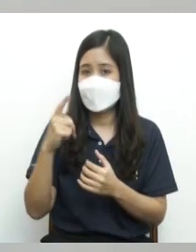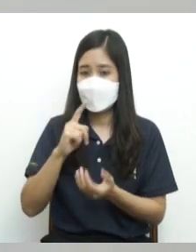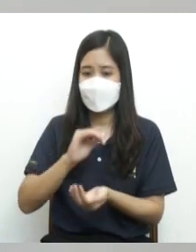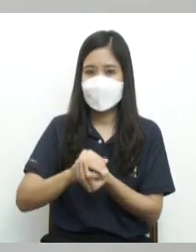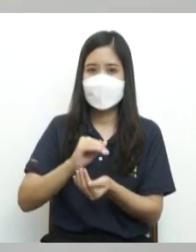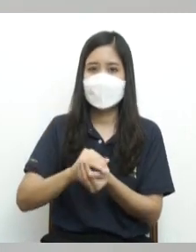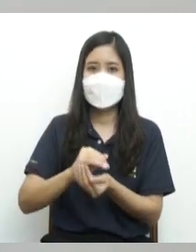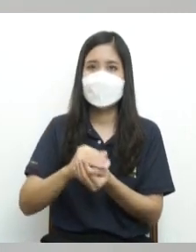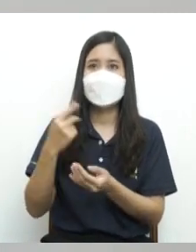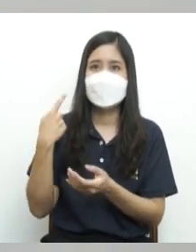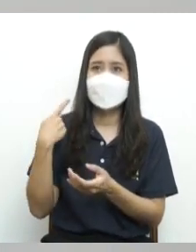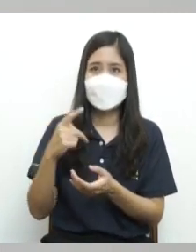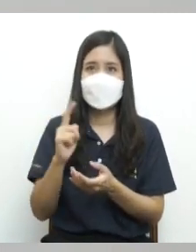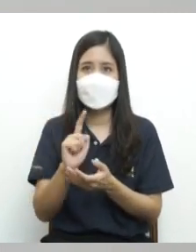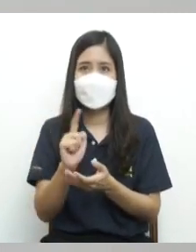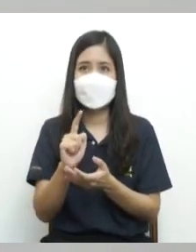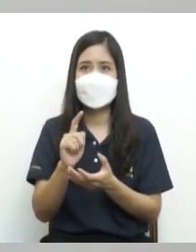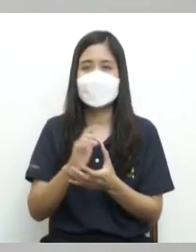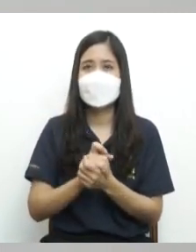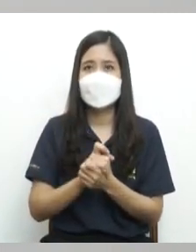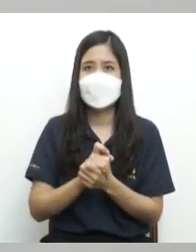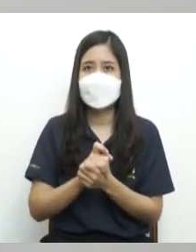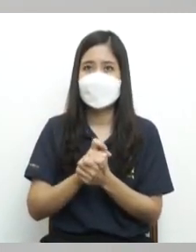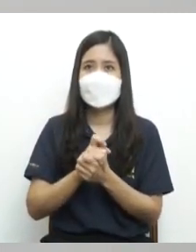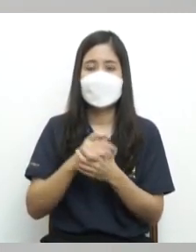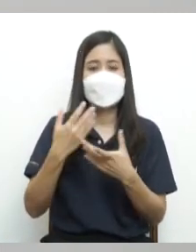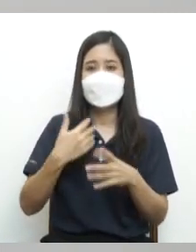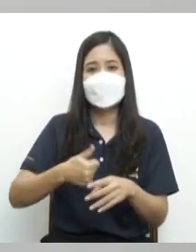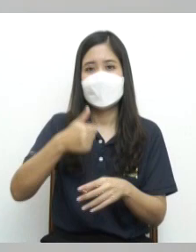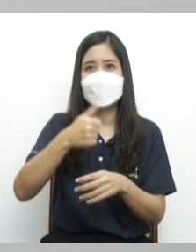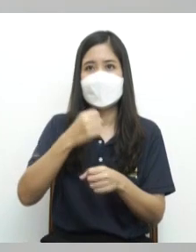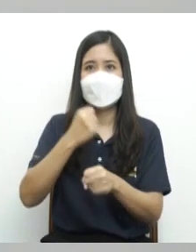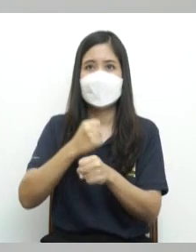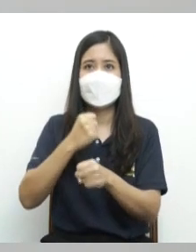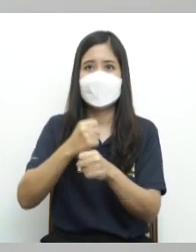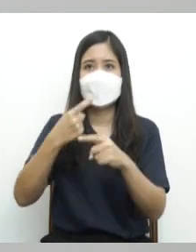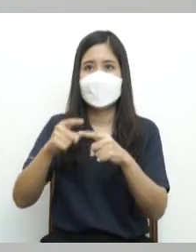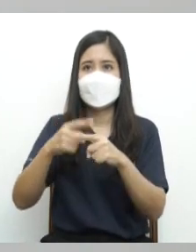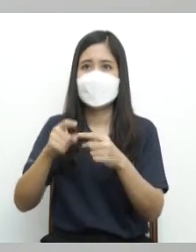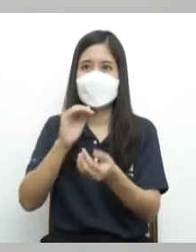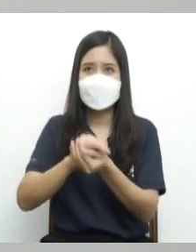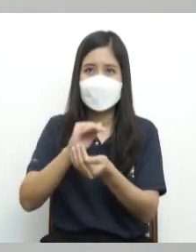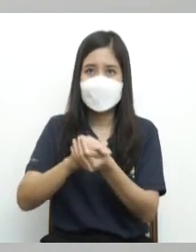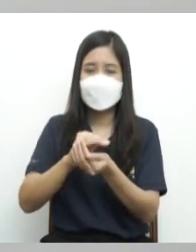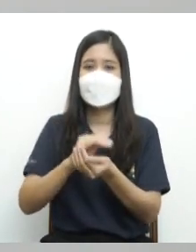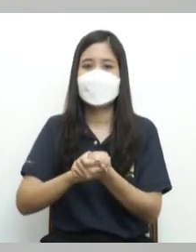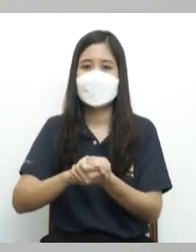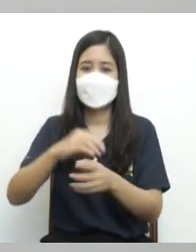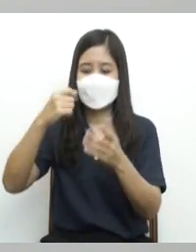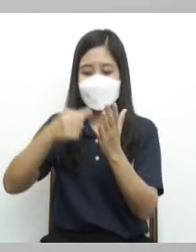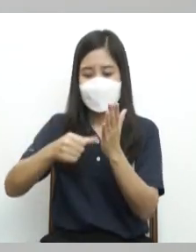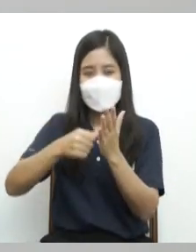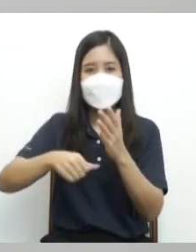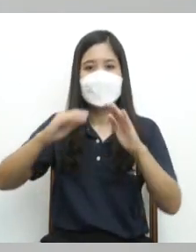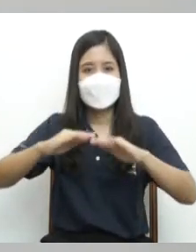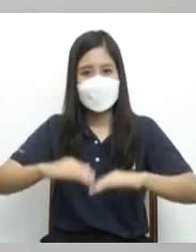ฎหมาย 3% ยังมีผลประโยชน์เรื่องการลดภาษีได้อีกงั้นเนี่ยได้ 2-3 ต่อเลยทวีค่าเงินออมได้นะคะลดภาษีได้แล้วก็เงินนี่ก็จะงอกเง